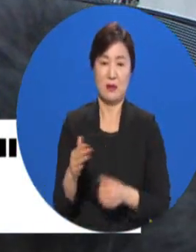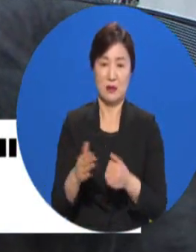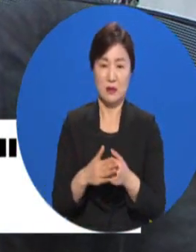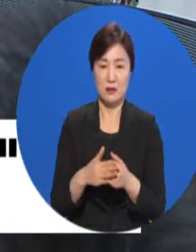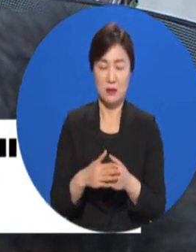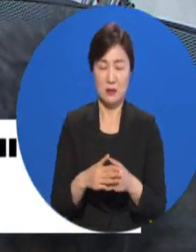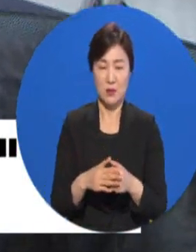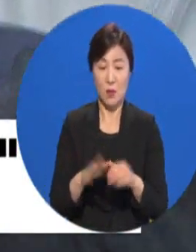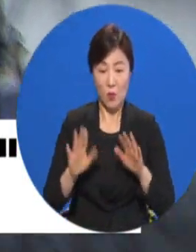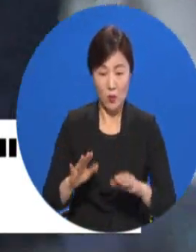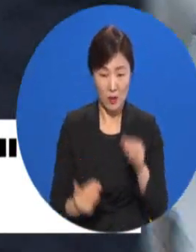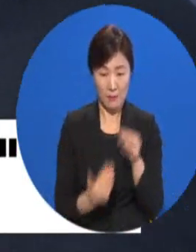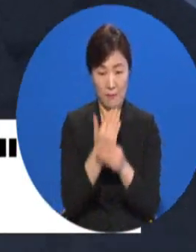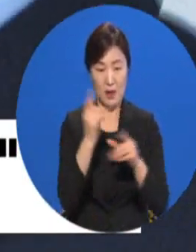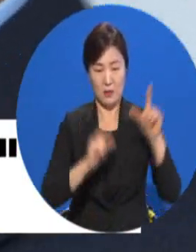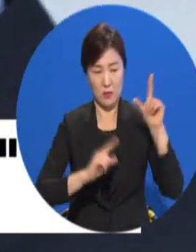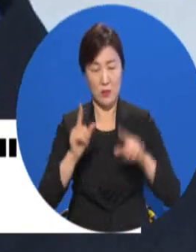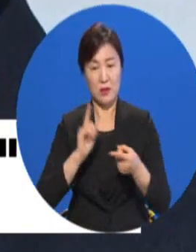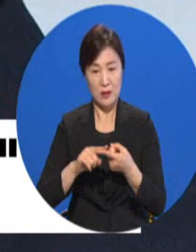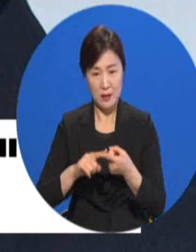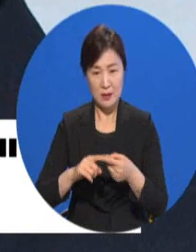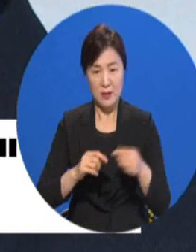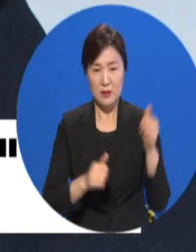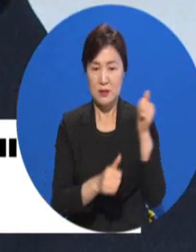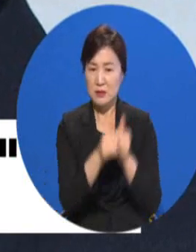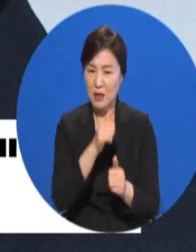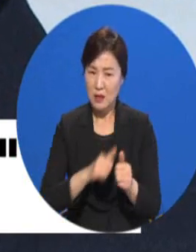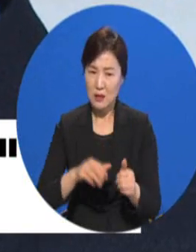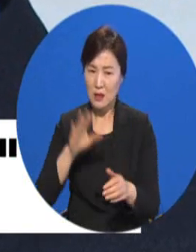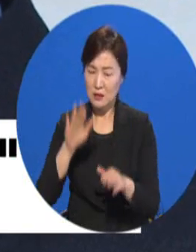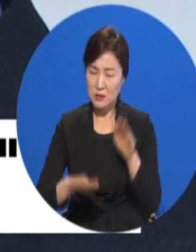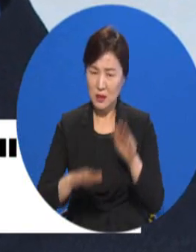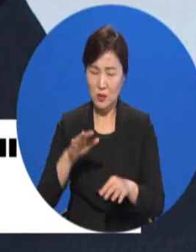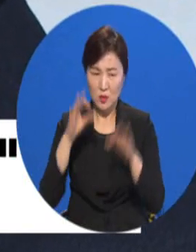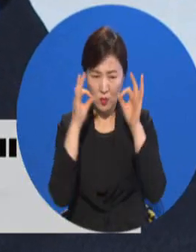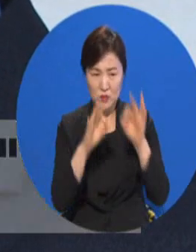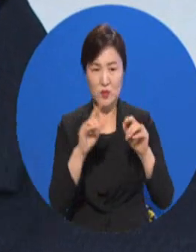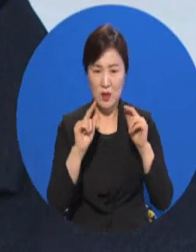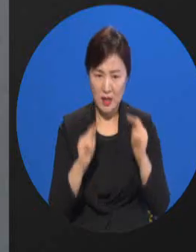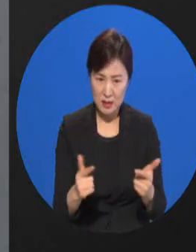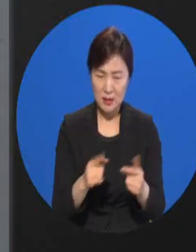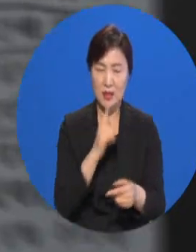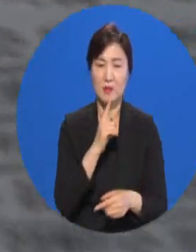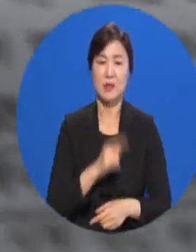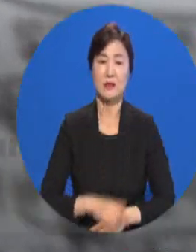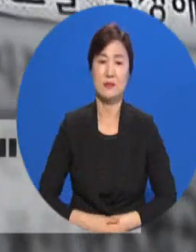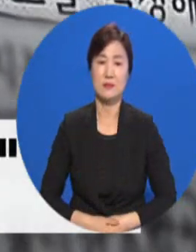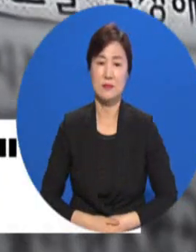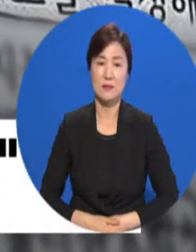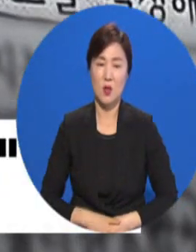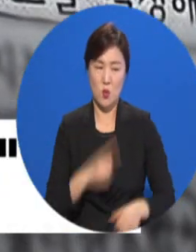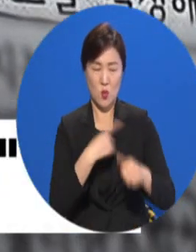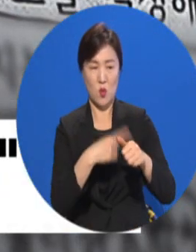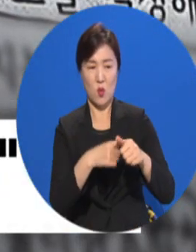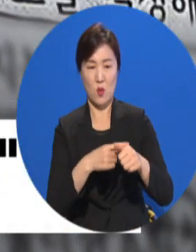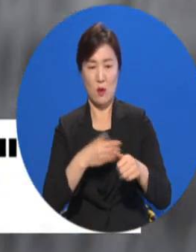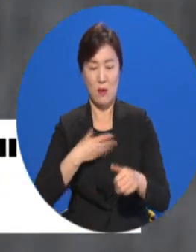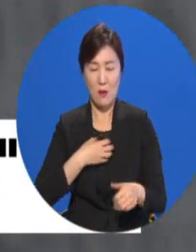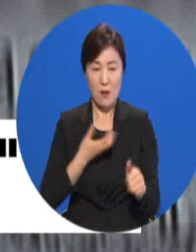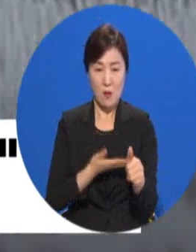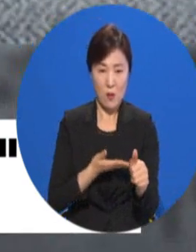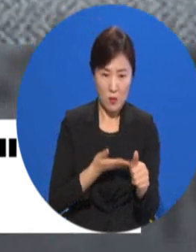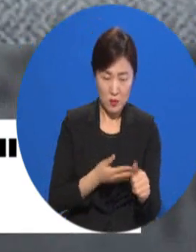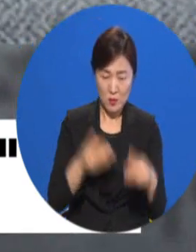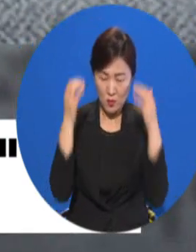배경을 세대 간의 문제로 본다는 가장 핵심적 정황으로 선택된 것이었습니다. 욕설과 괴롭힘으로 고통을